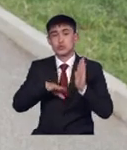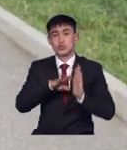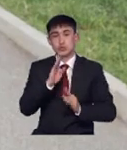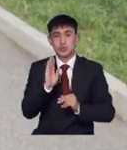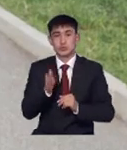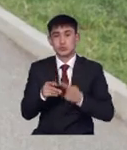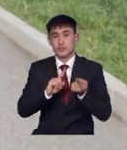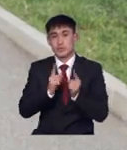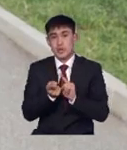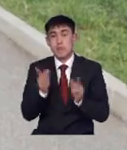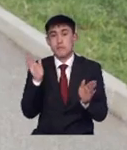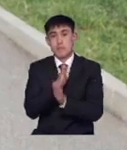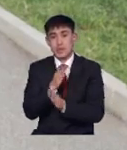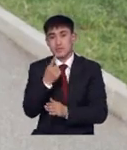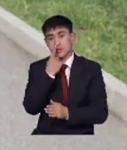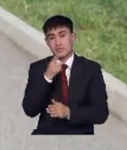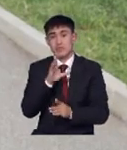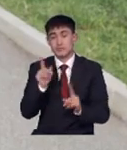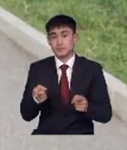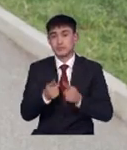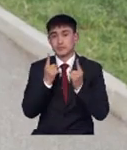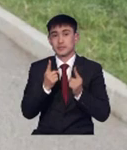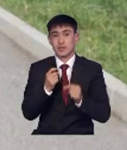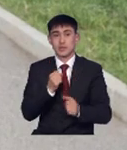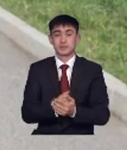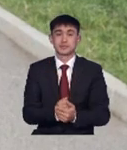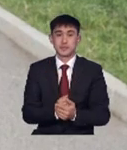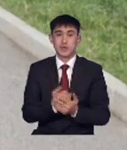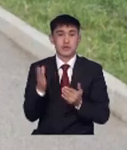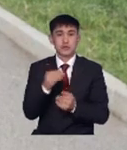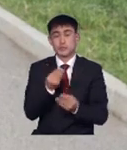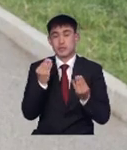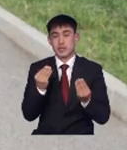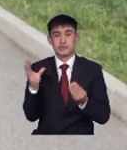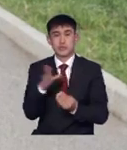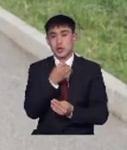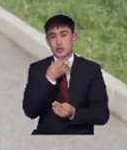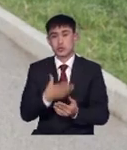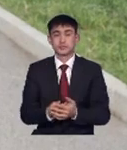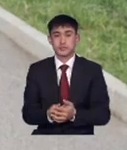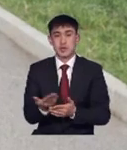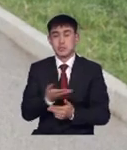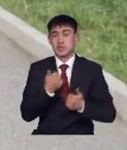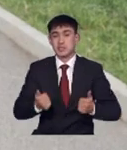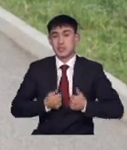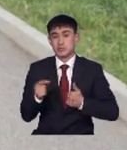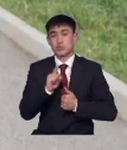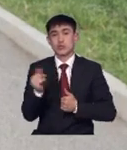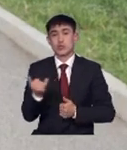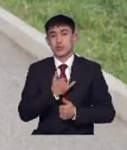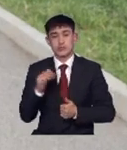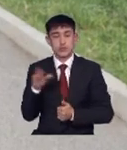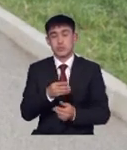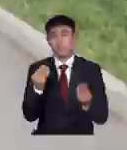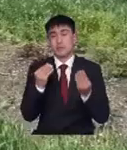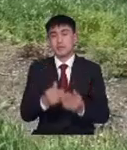становится. Вот этот парк у нас вот недавно вот, заработал. В общем, все прекрасно, все хорошо. И мы стараемся, чтобы у нас все